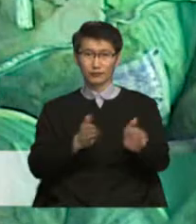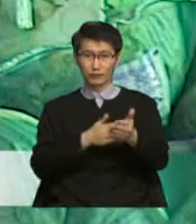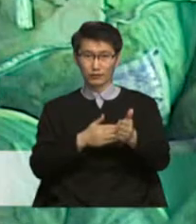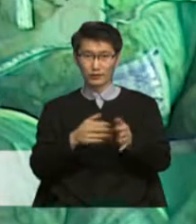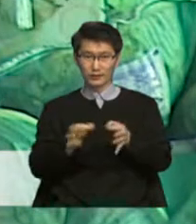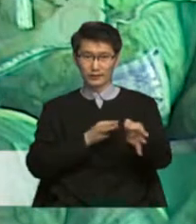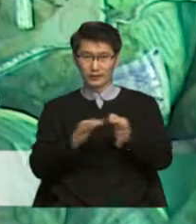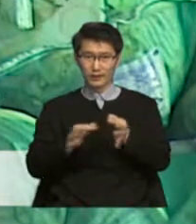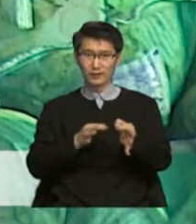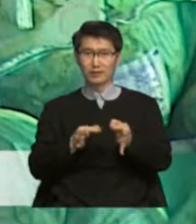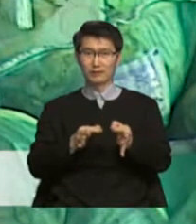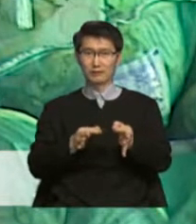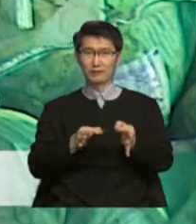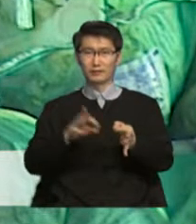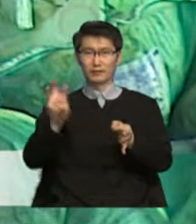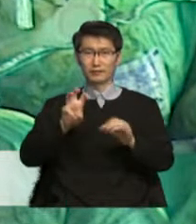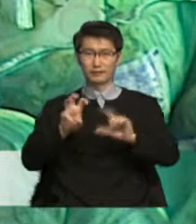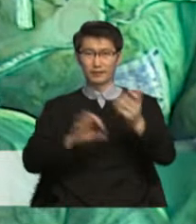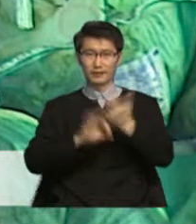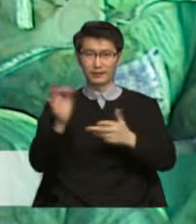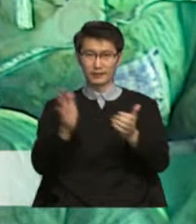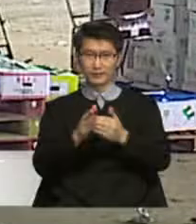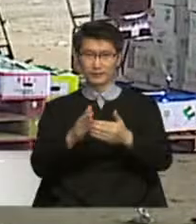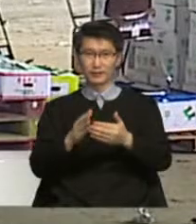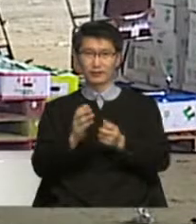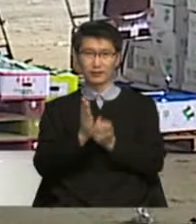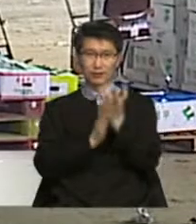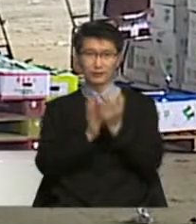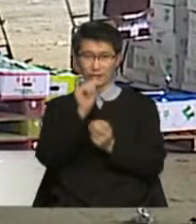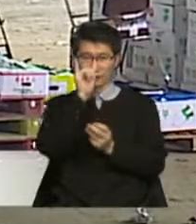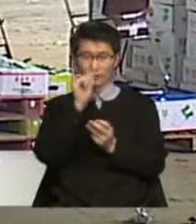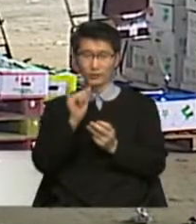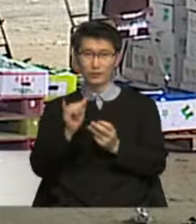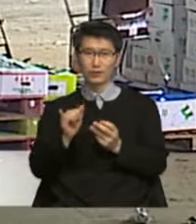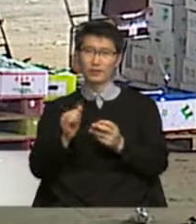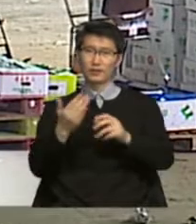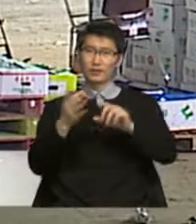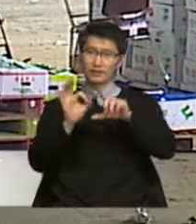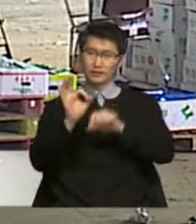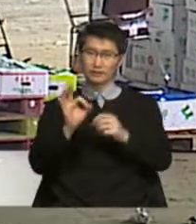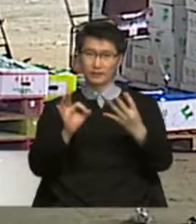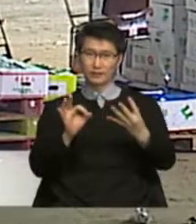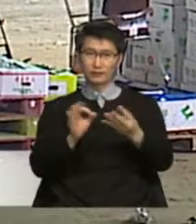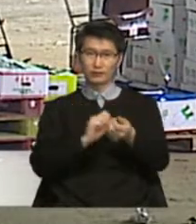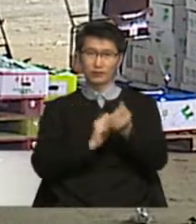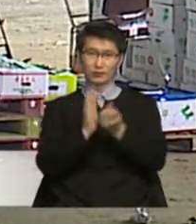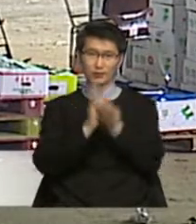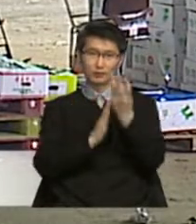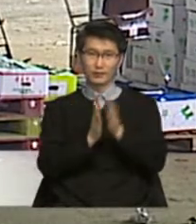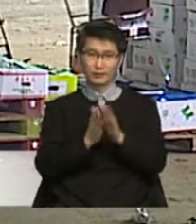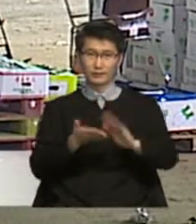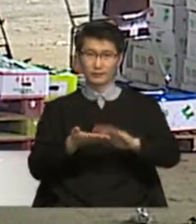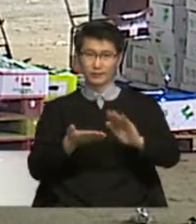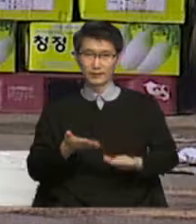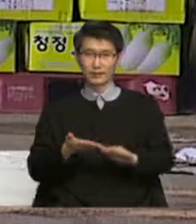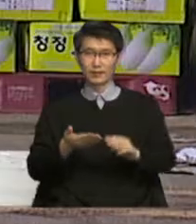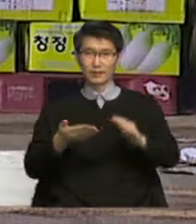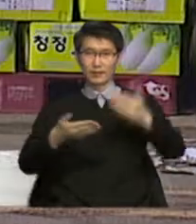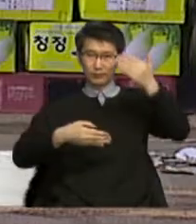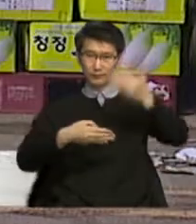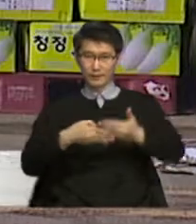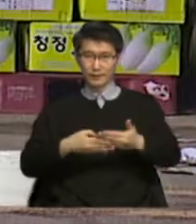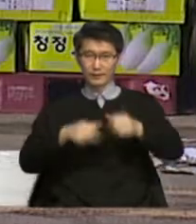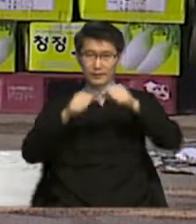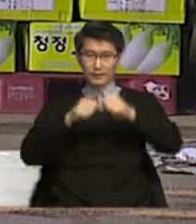선서 너와 패류 부류가 30일 아침까지 경매를 열고 다음달 4일 저녁부터 경내를 제기합니다 휴장일 과